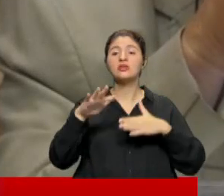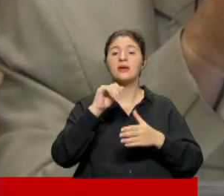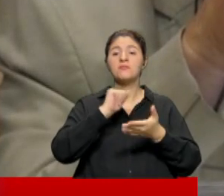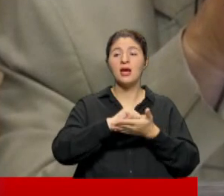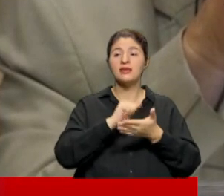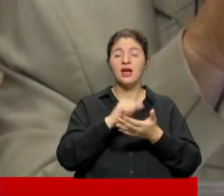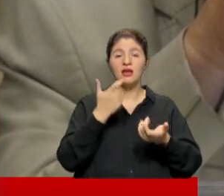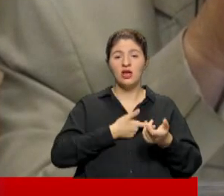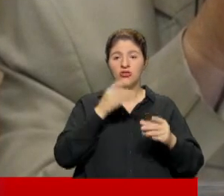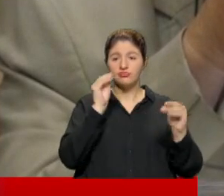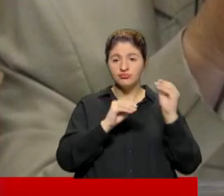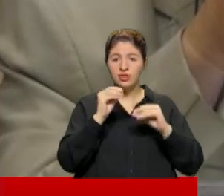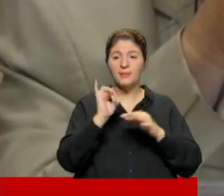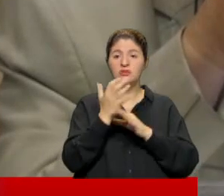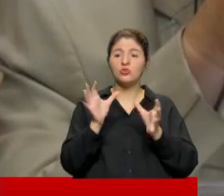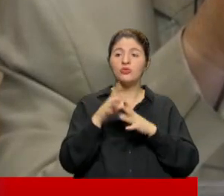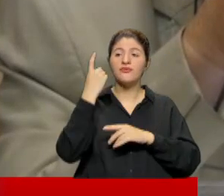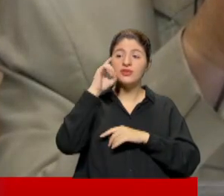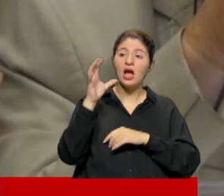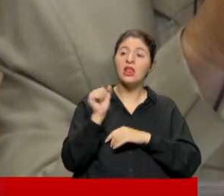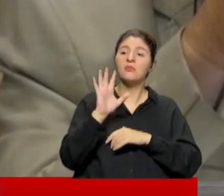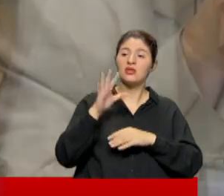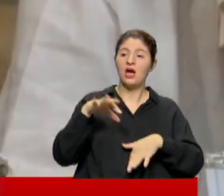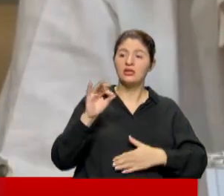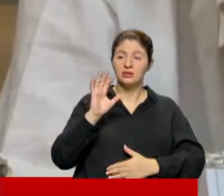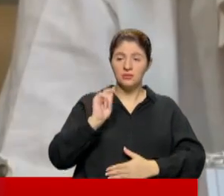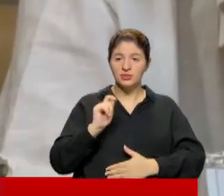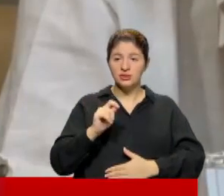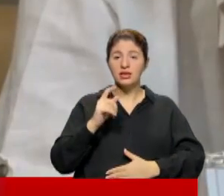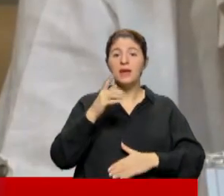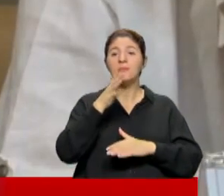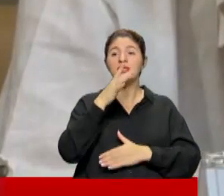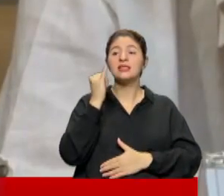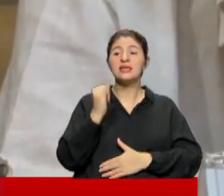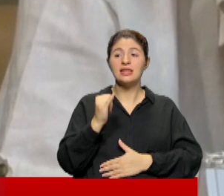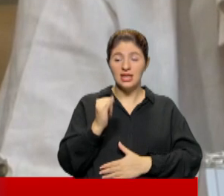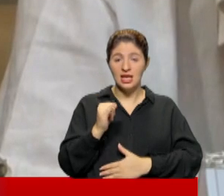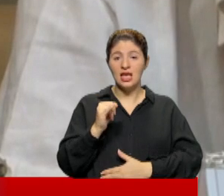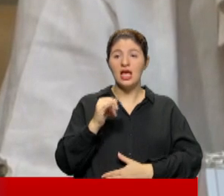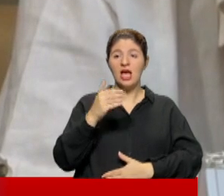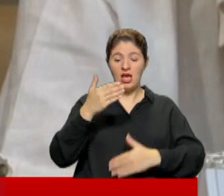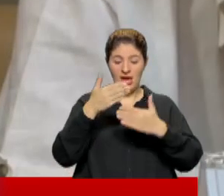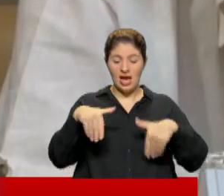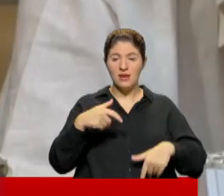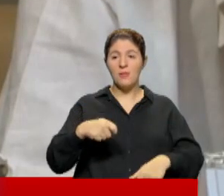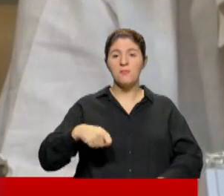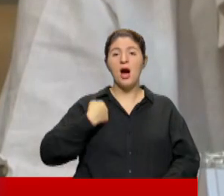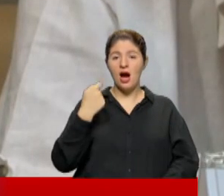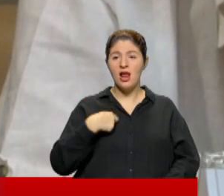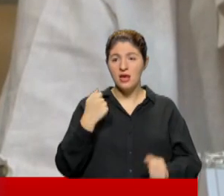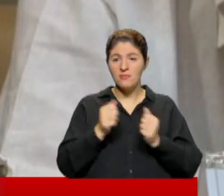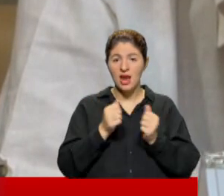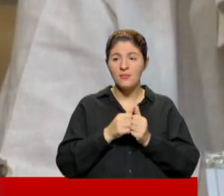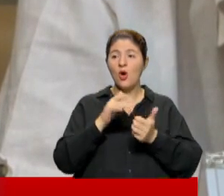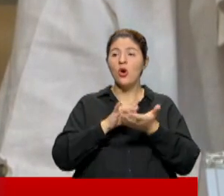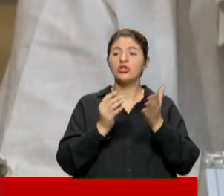tasarısı meslek örgütlerinin görüşü alınmadan hazırlanmıştır dezenformasyonu önleme bahanesiyle